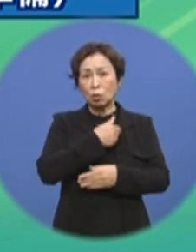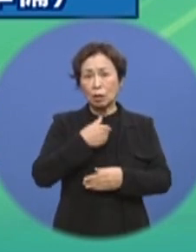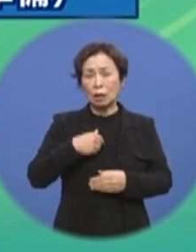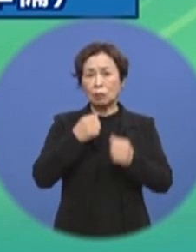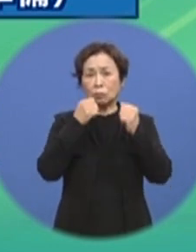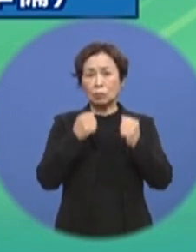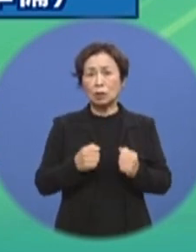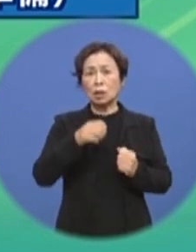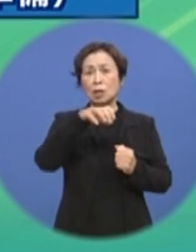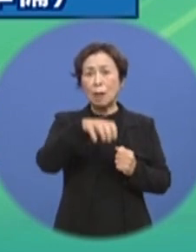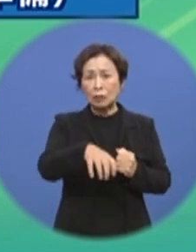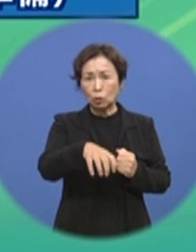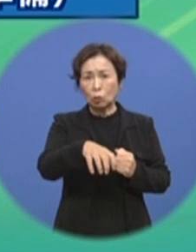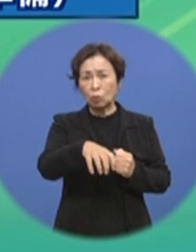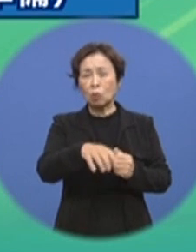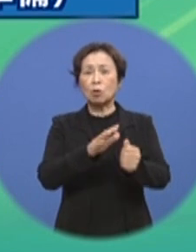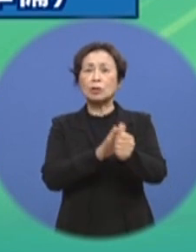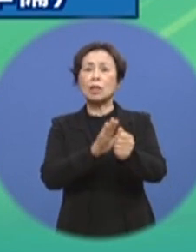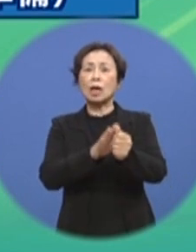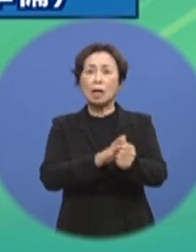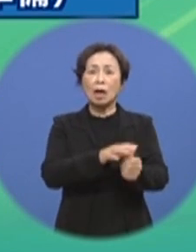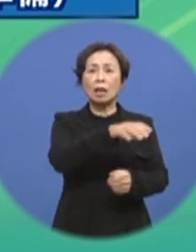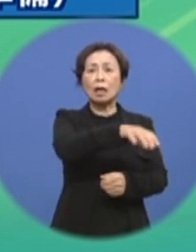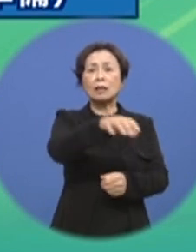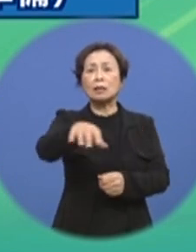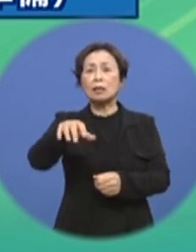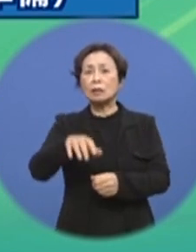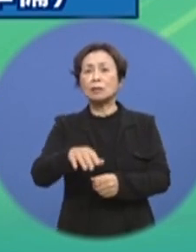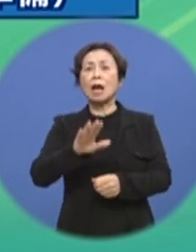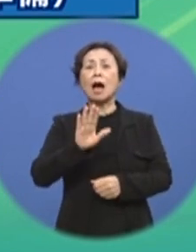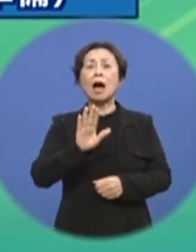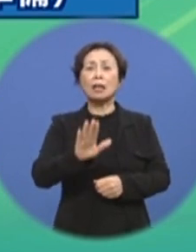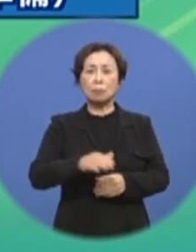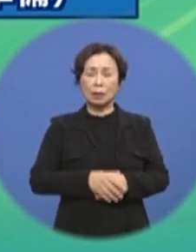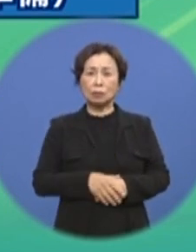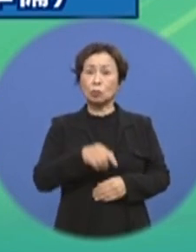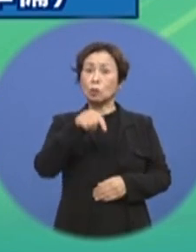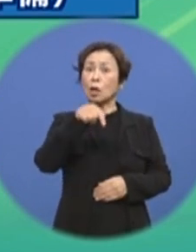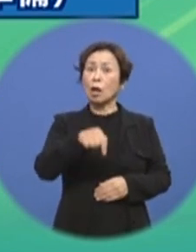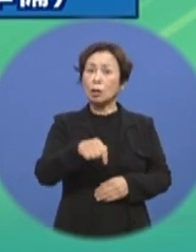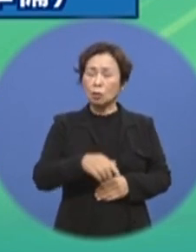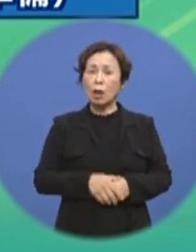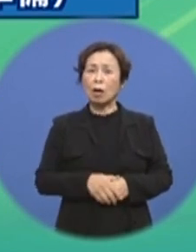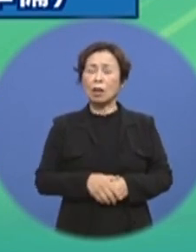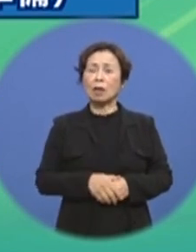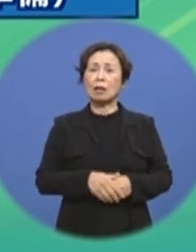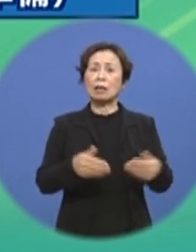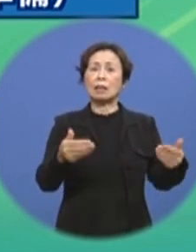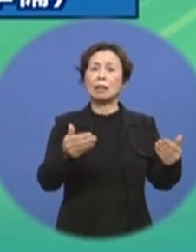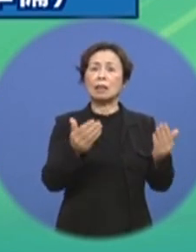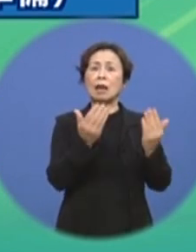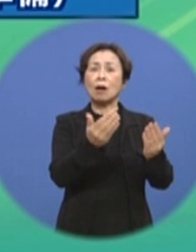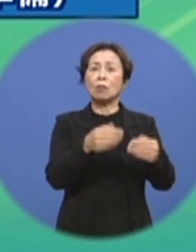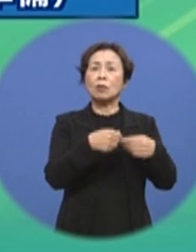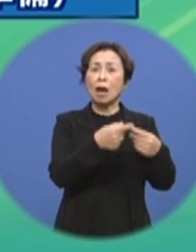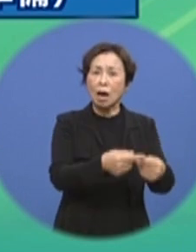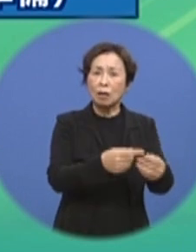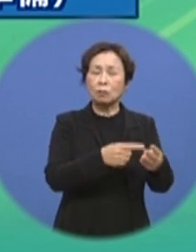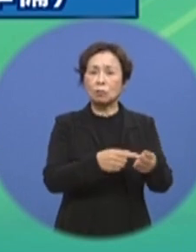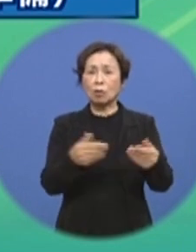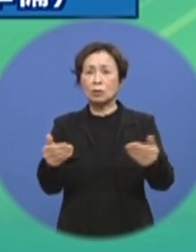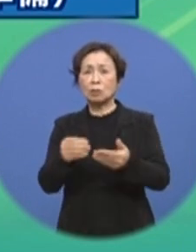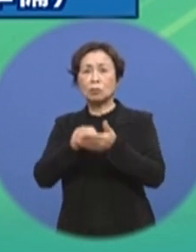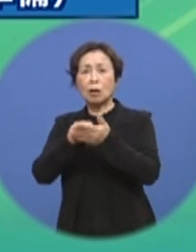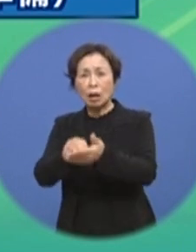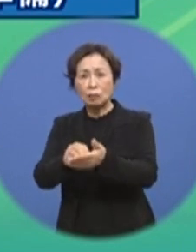支援が各地域でをかなぁれています居場所の中には就学や就労準備の支援